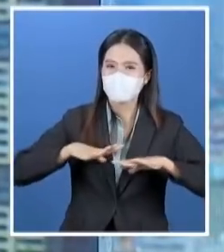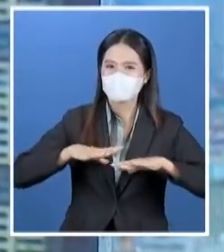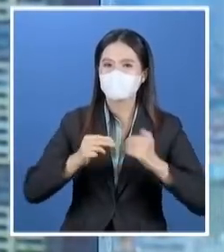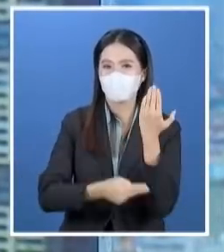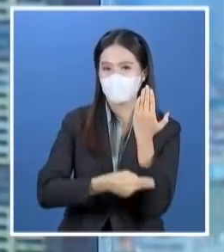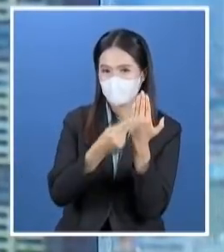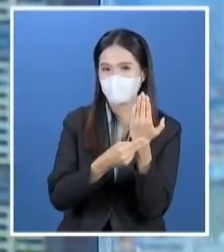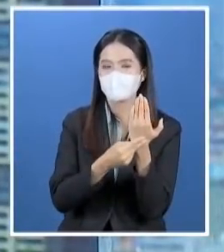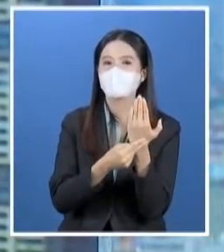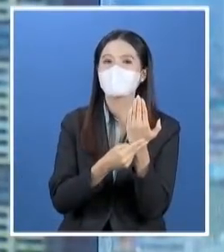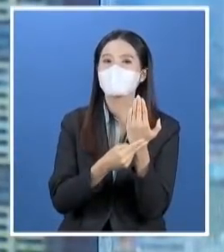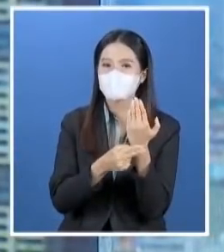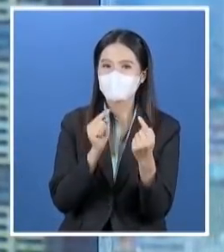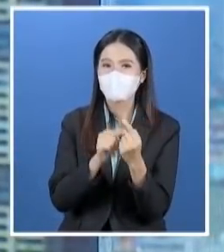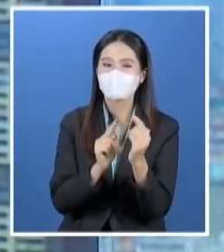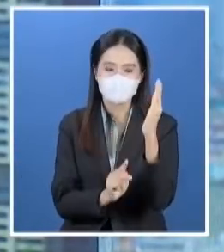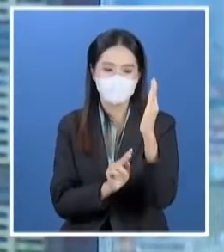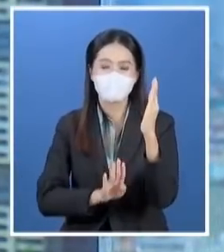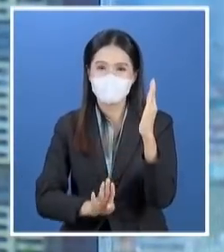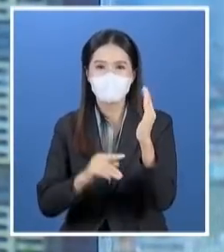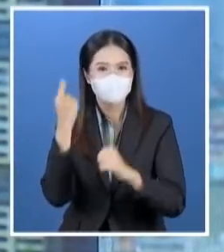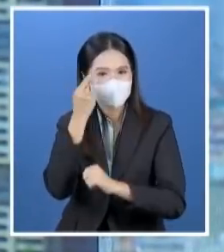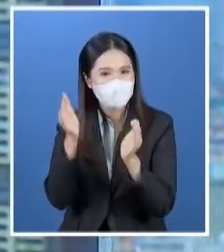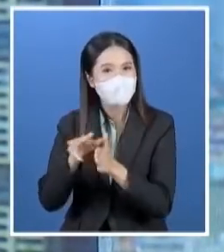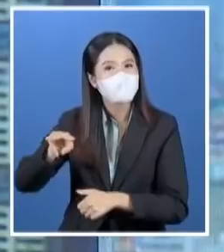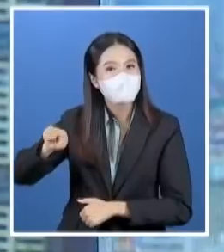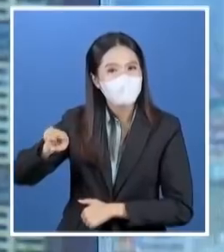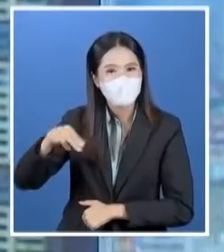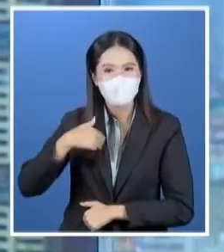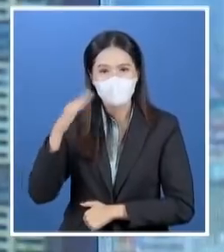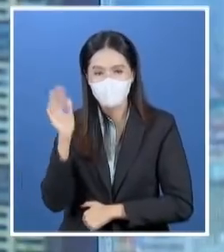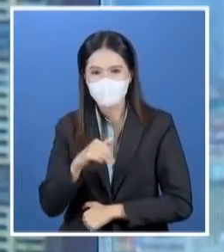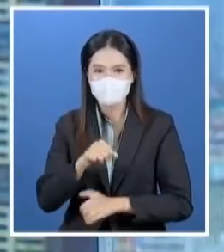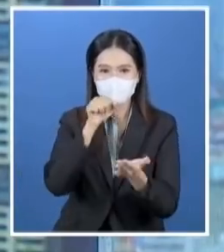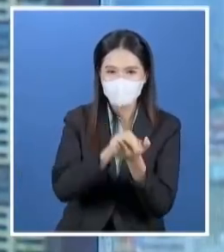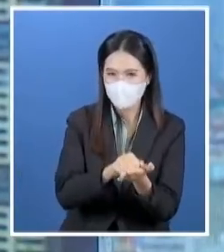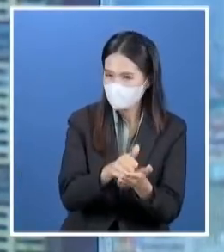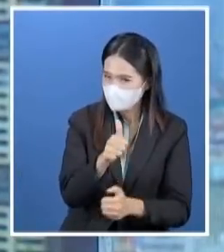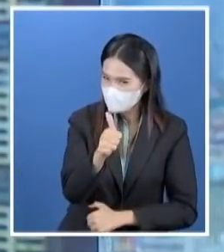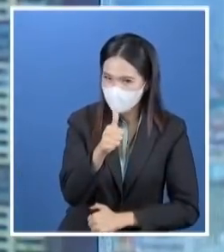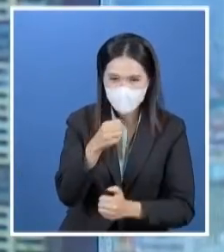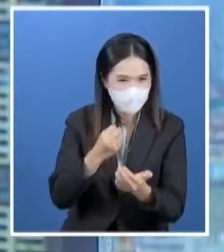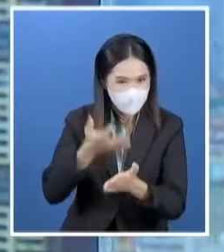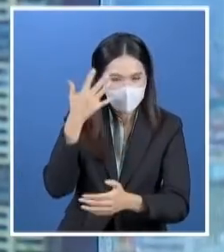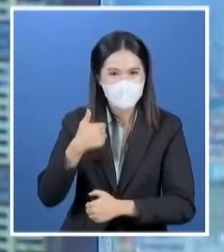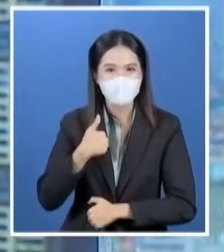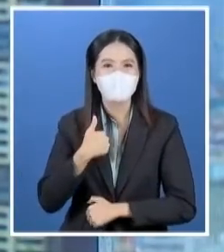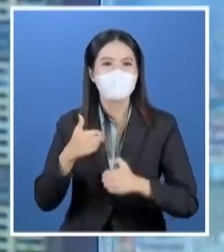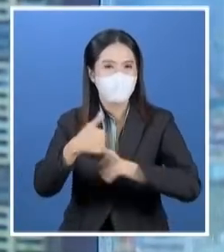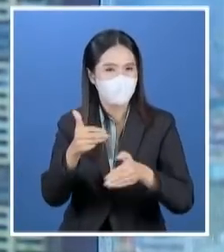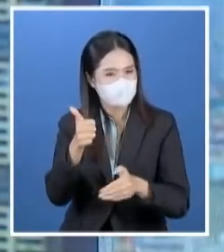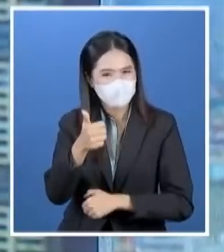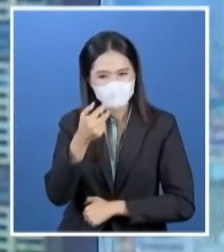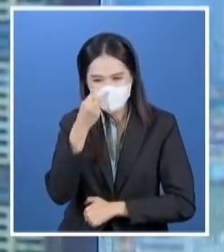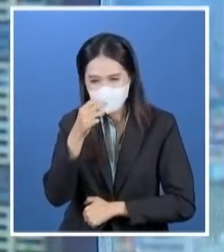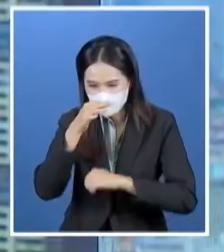รูเลยในพื้นที่จังหวัดภูขออภัยจังหวัดกระบี่เนี่ยนะฮะไปเที่ยวกับแฟนแล้วปรากฏว่าโอ้โหจองที่พักแบบพรีเมียมดีลักซ์เลยได้ห้องหรูวิว